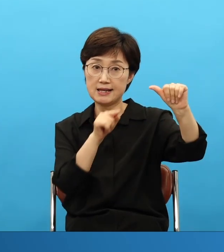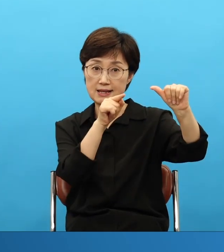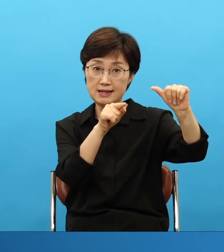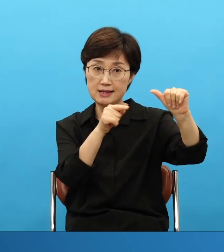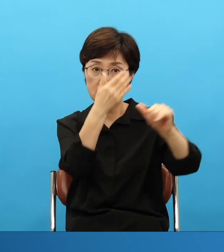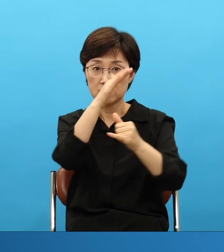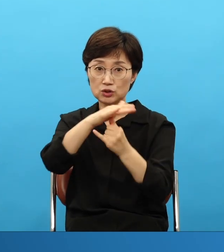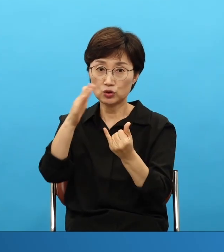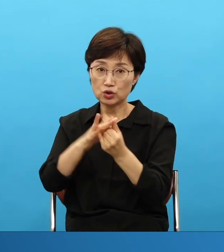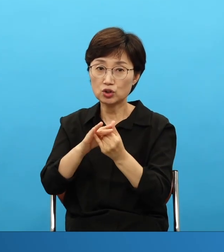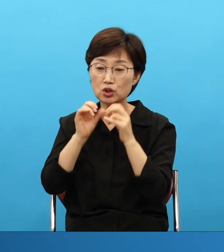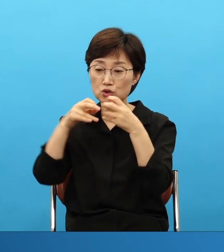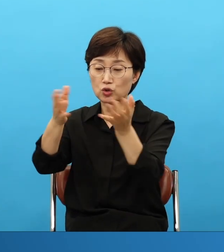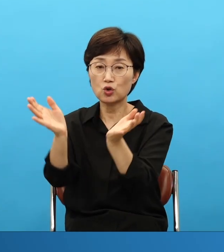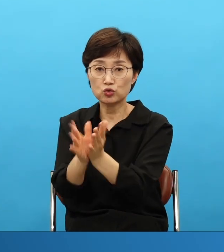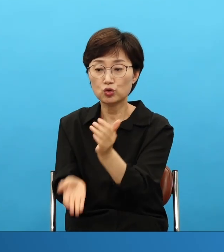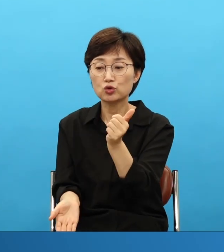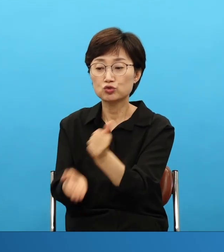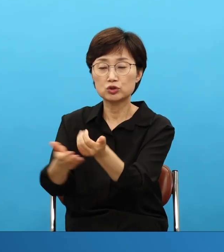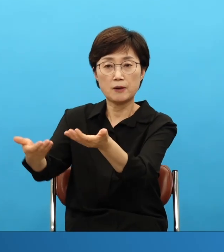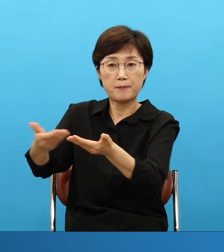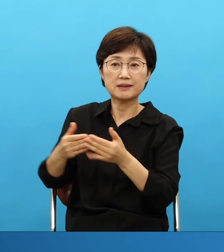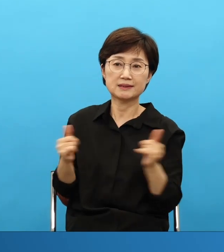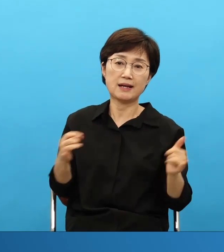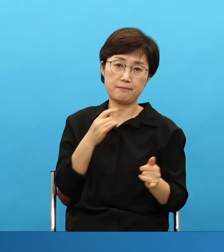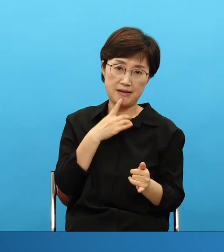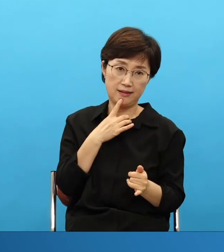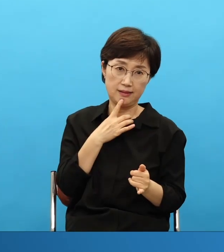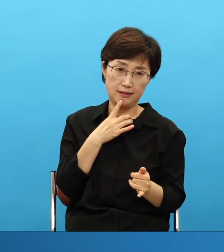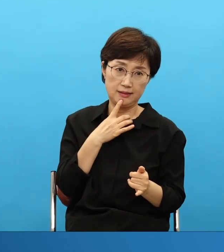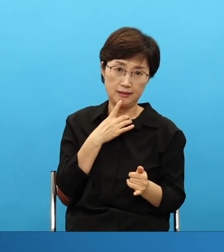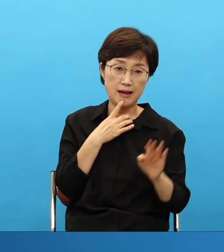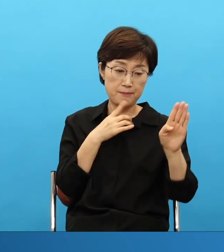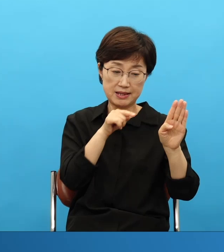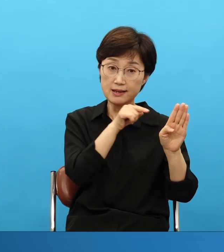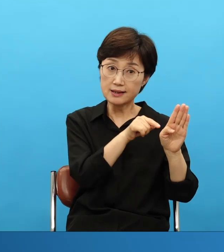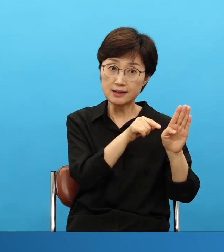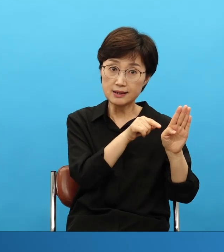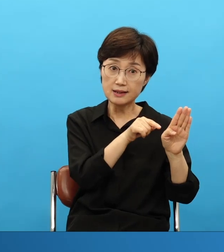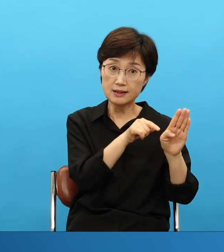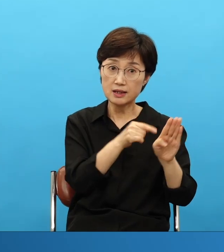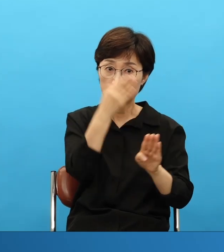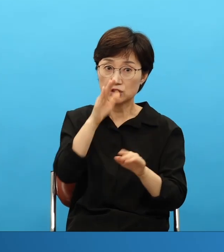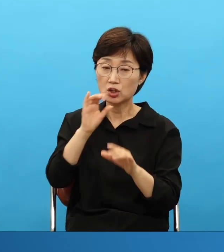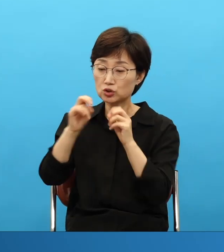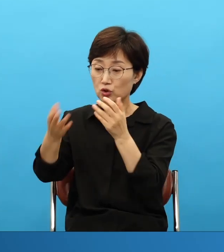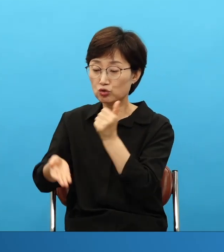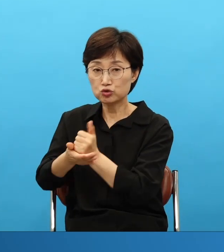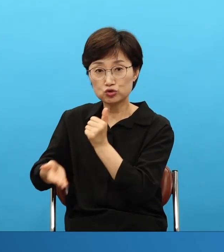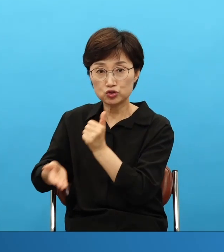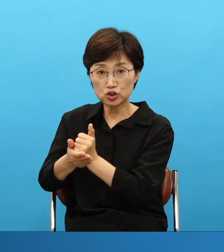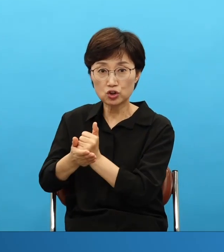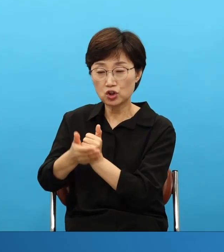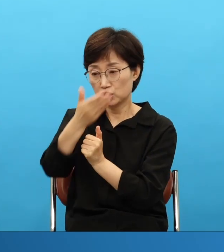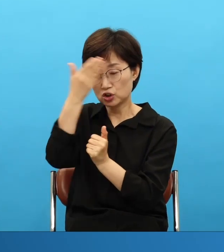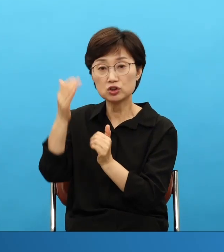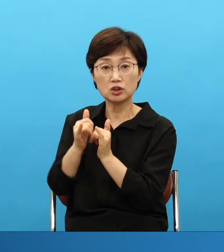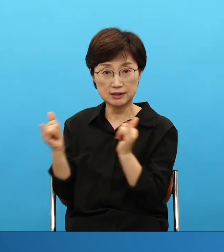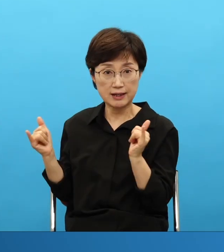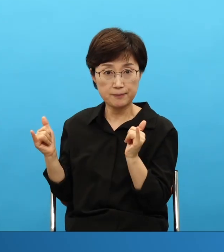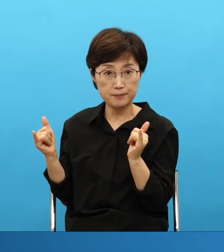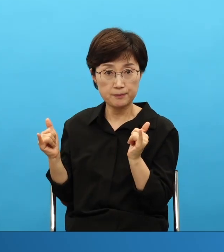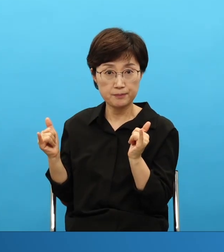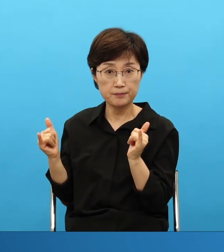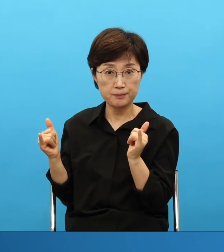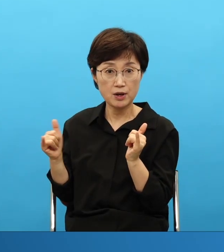선교국 또는 대학 선교국의 추천을 받은 램넌트 일반 그룹은 청년 선교국의 추천을 받은 청년